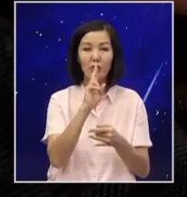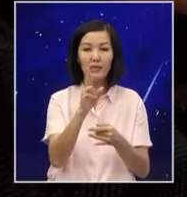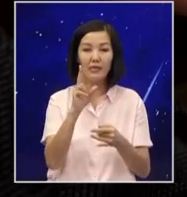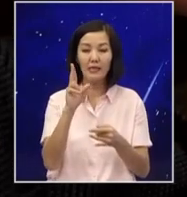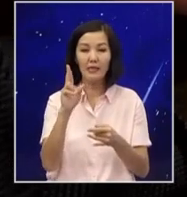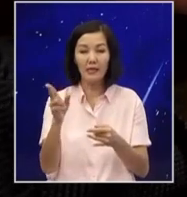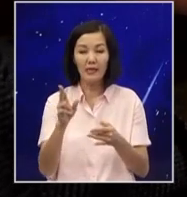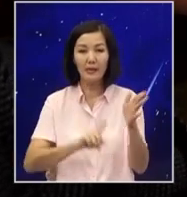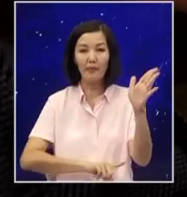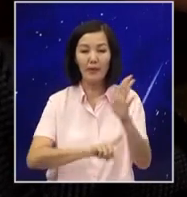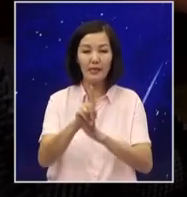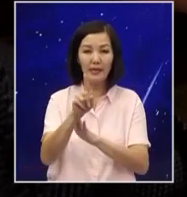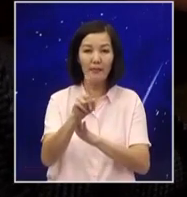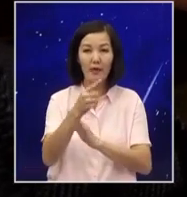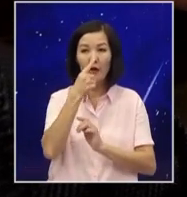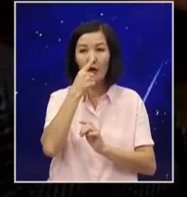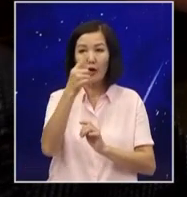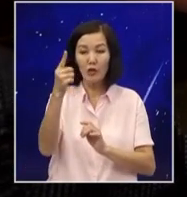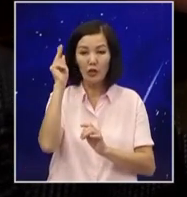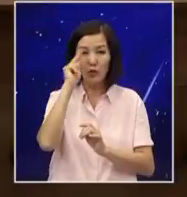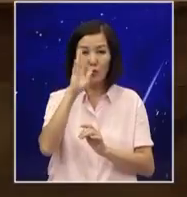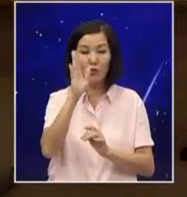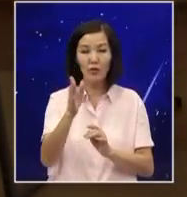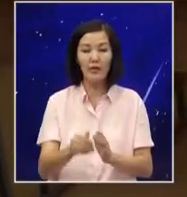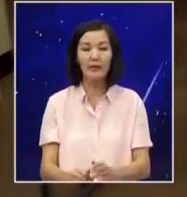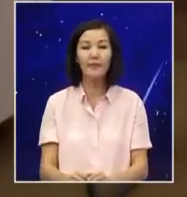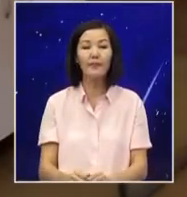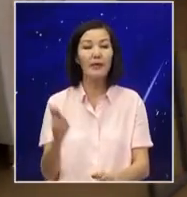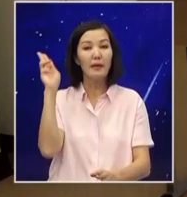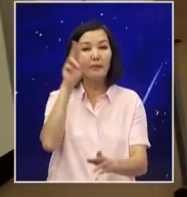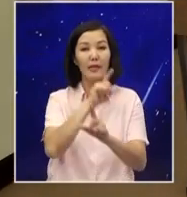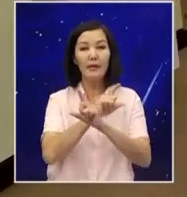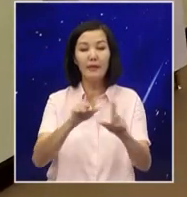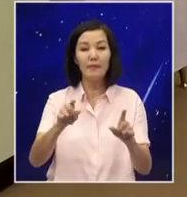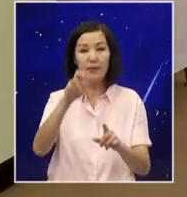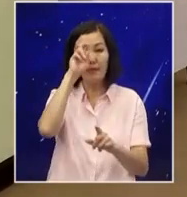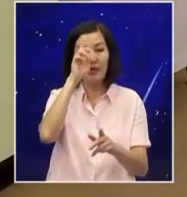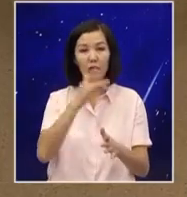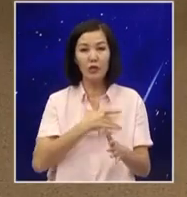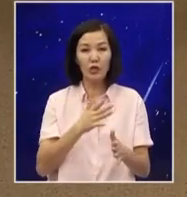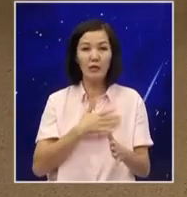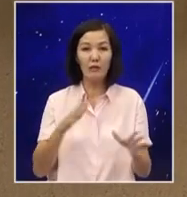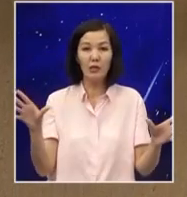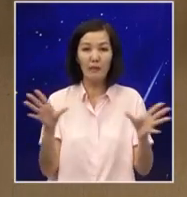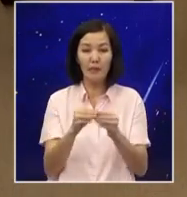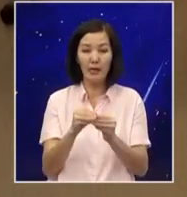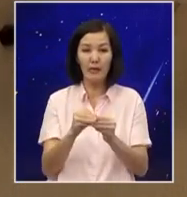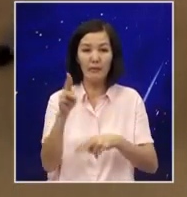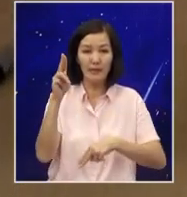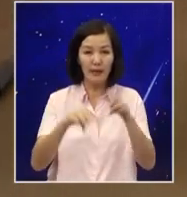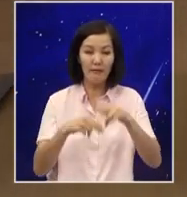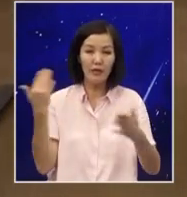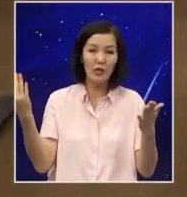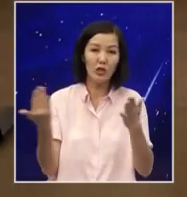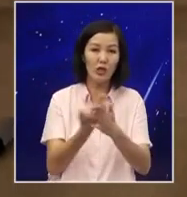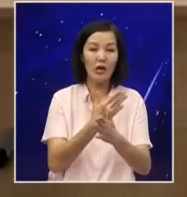баста бұл мектеп негізі қашықтықтан оқытылады. Білім мекемесі мемлекеттік жекеменшік әріптестік негізінде салынған. Жаңа нысан